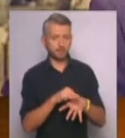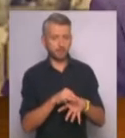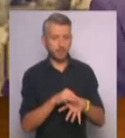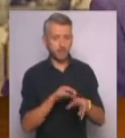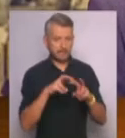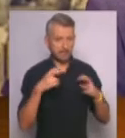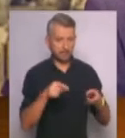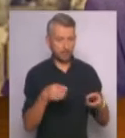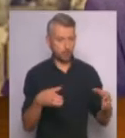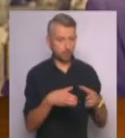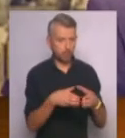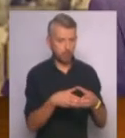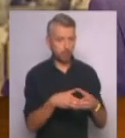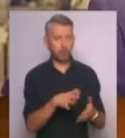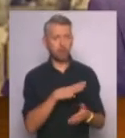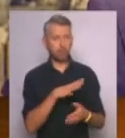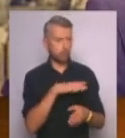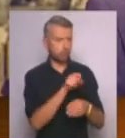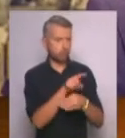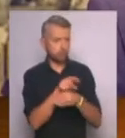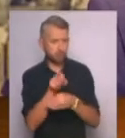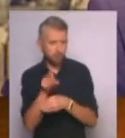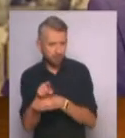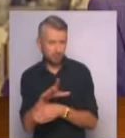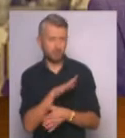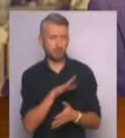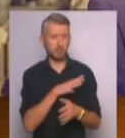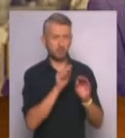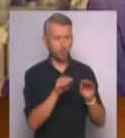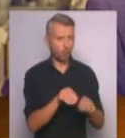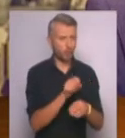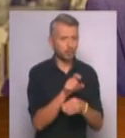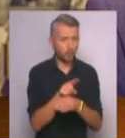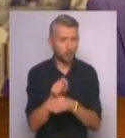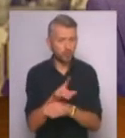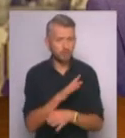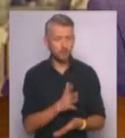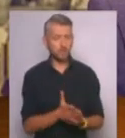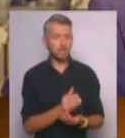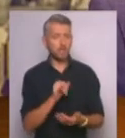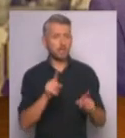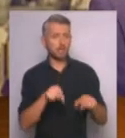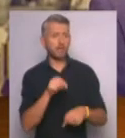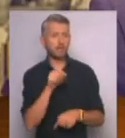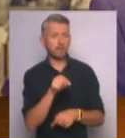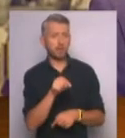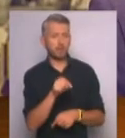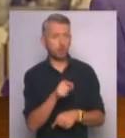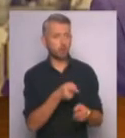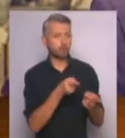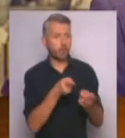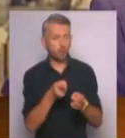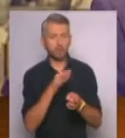засідання цього штабу. Були дані доручення, були дані протокольні доручення. І навіть там з погрозами